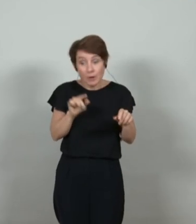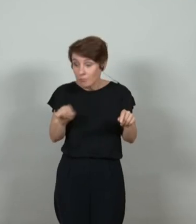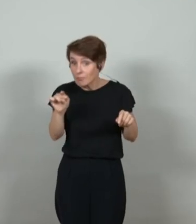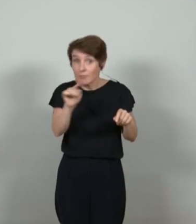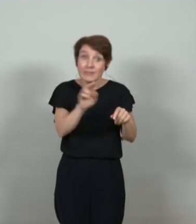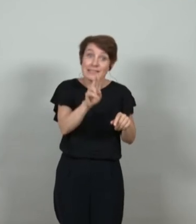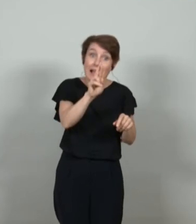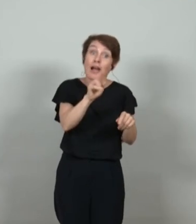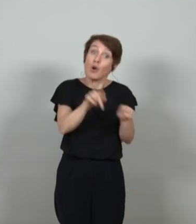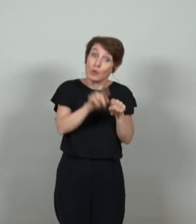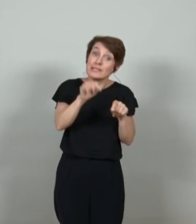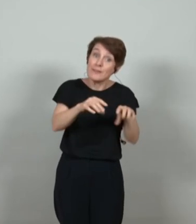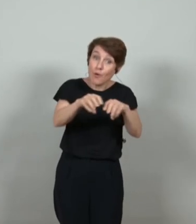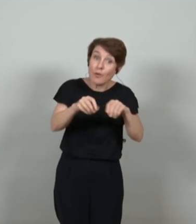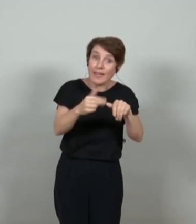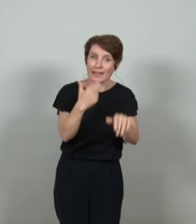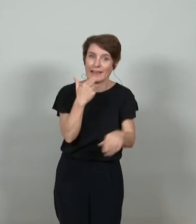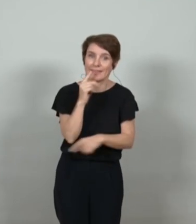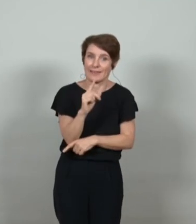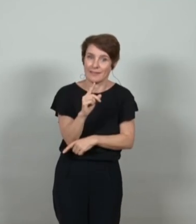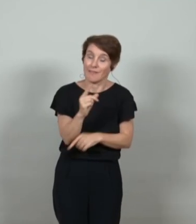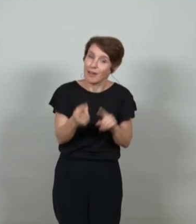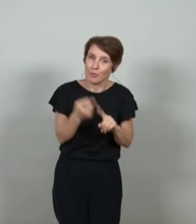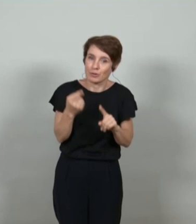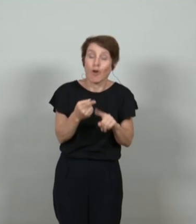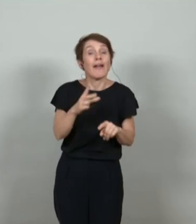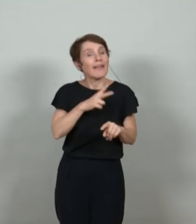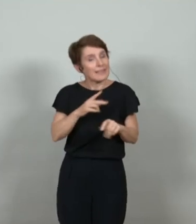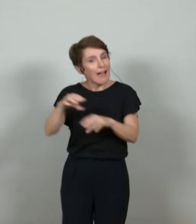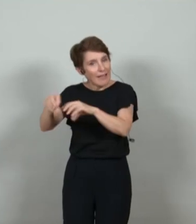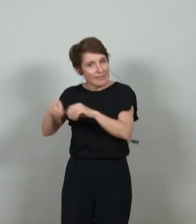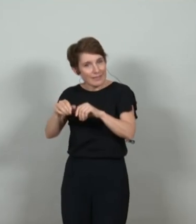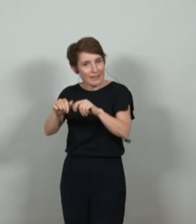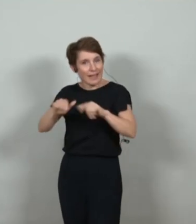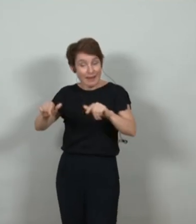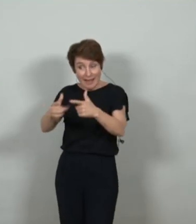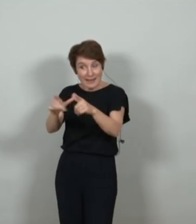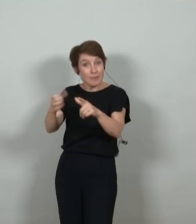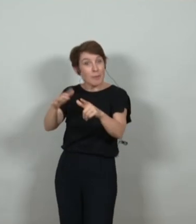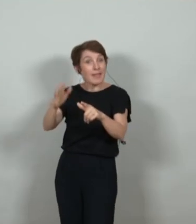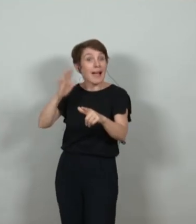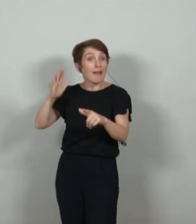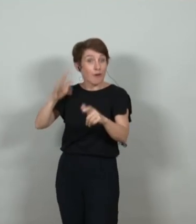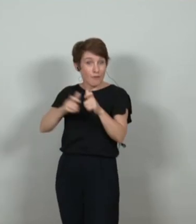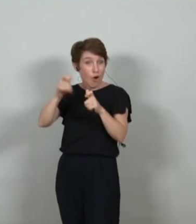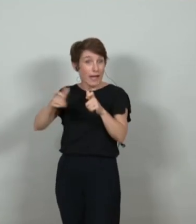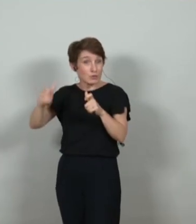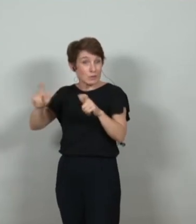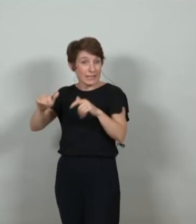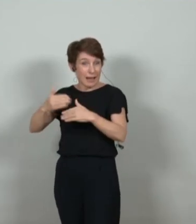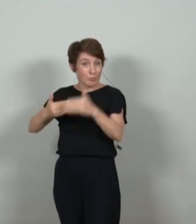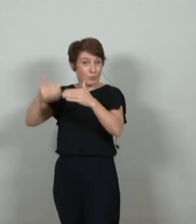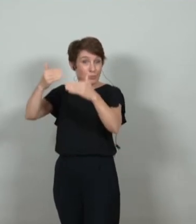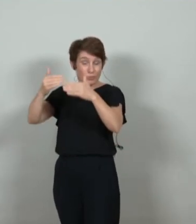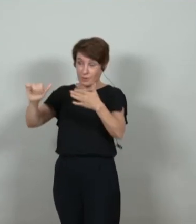qualité il y en a très peu il y a aussi des parcelles de terrain anciennement industriels généralement sont des sols qui sont qui sont morts un sol